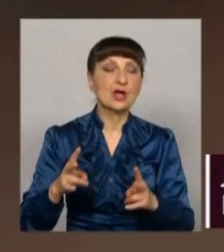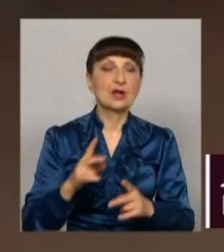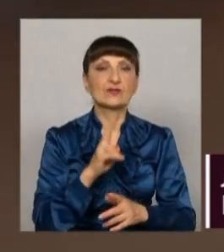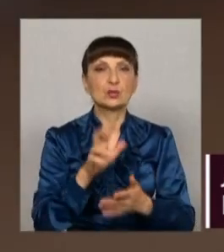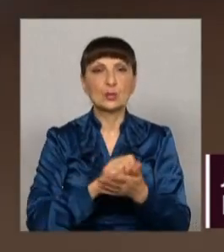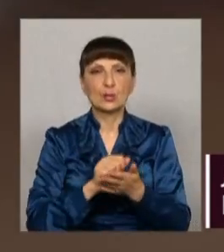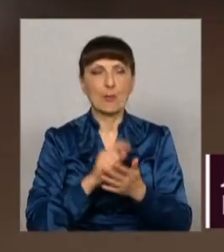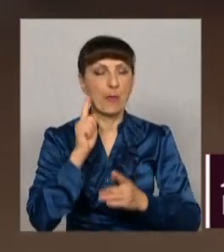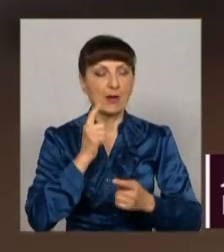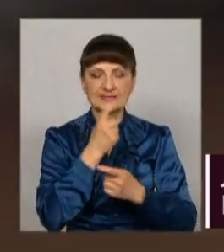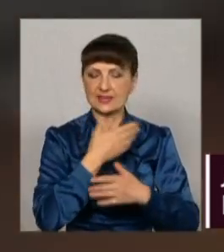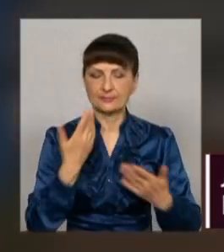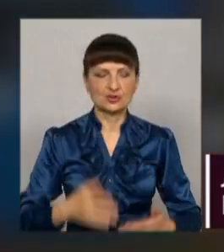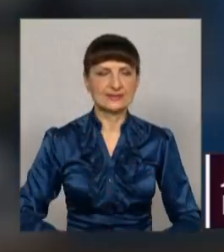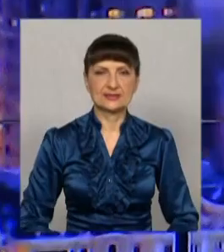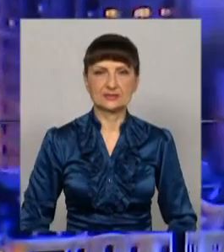не сообщается.